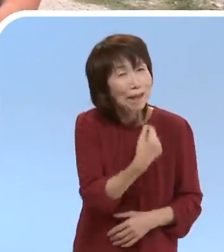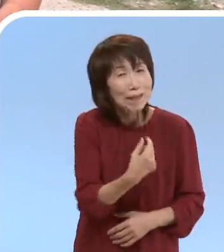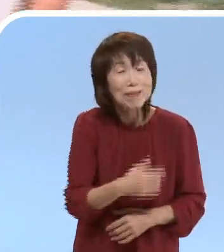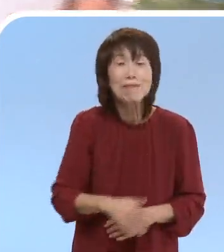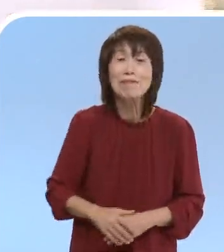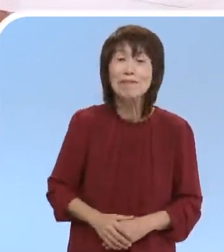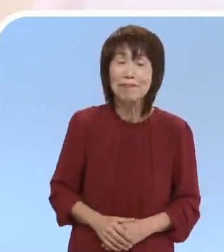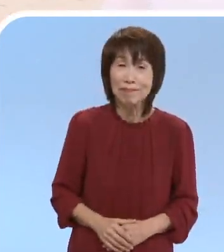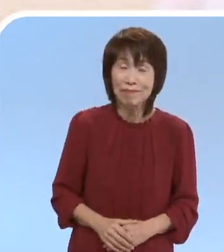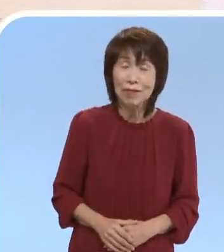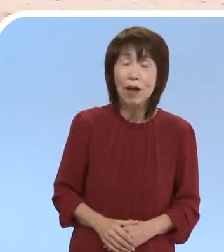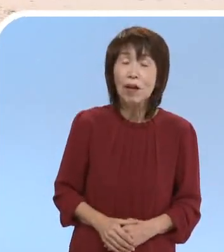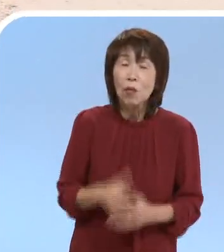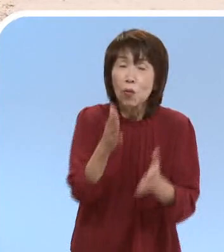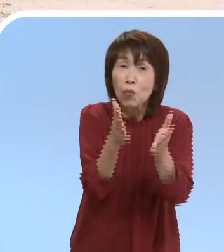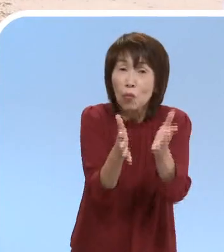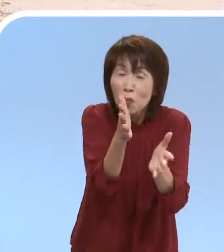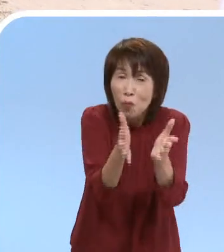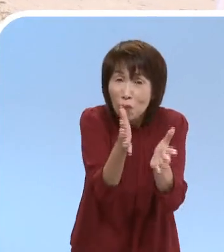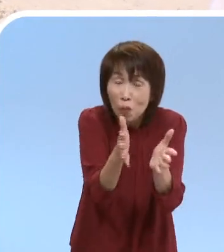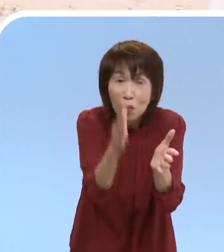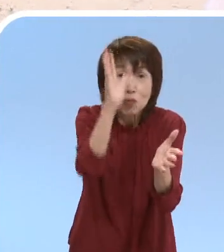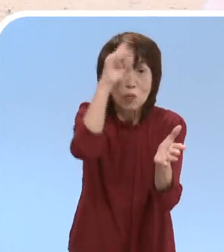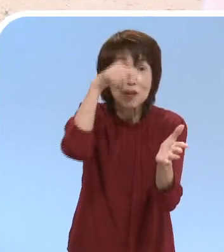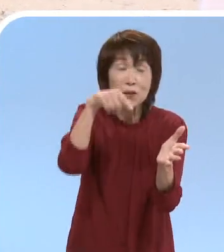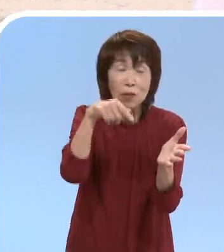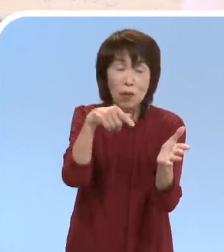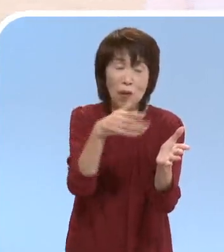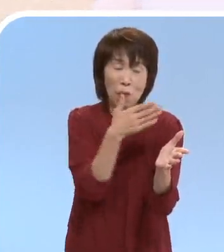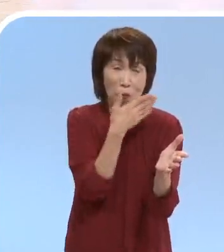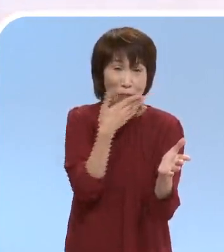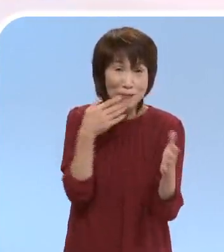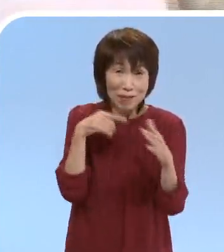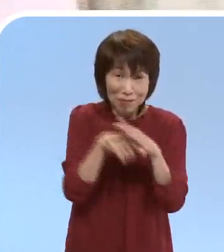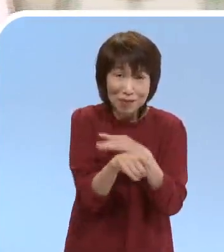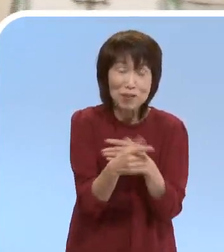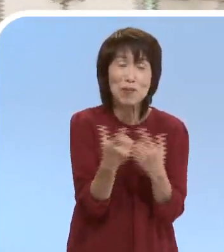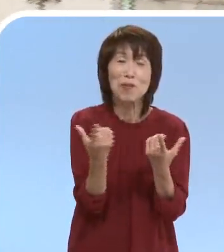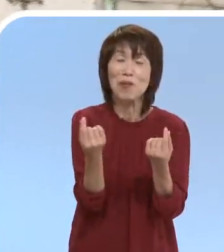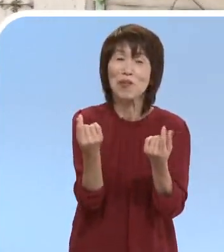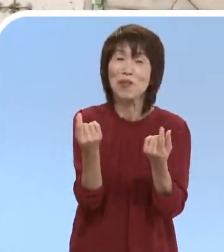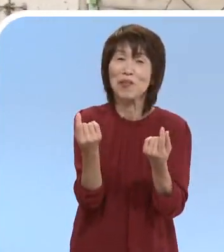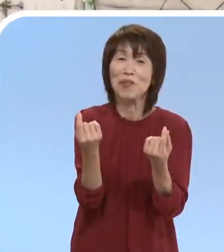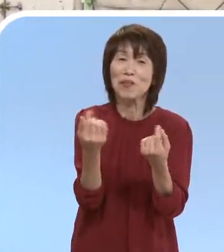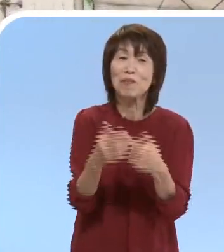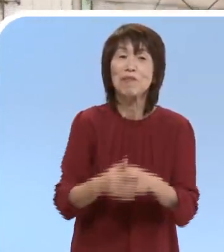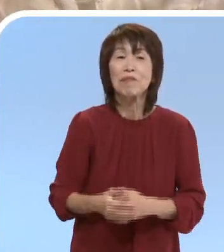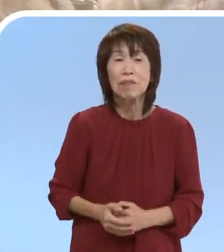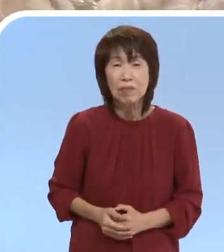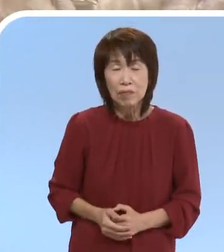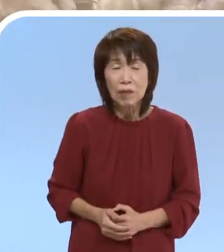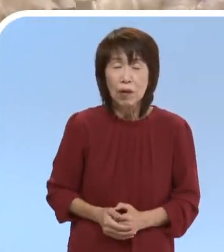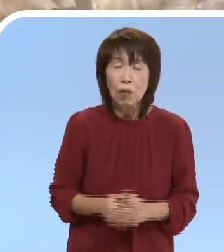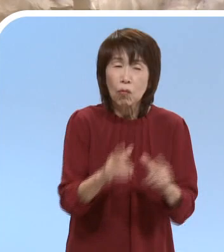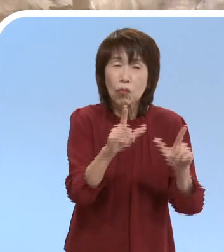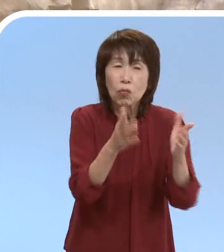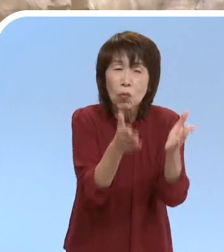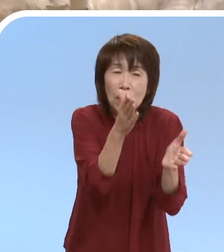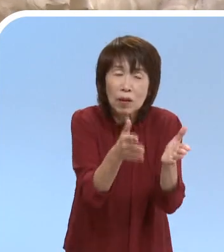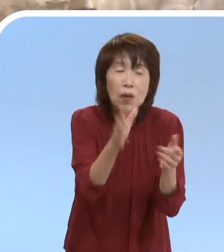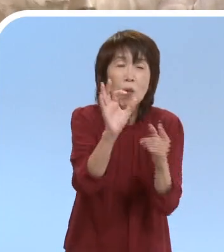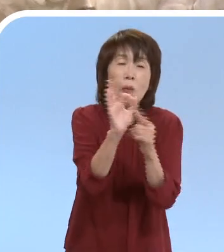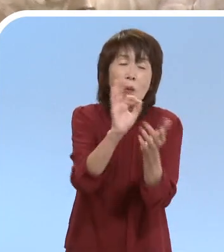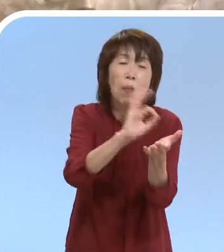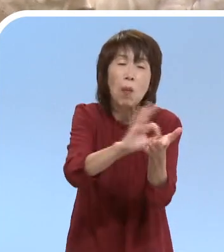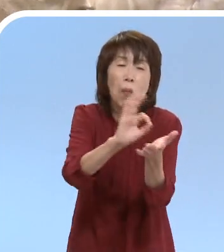もそこでやっぱり手をかけて育った鶏が美味しさの秘訣、はい、 ですね。 なるほど、 はい、コスト的にはものすごくかか